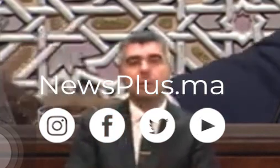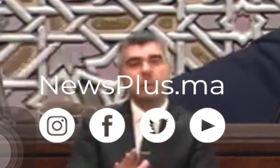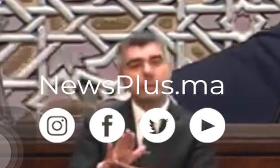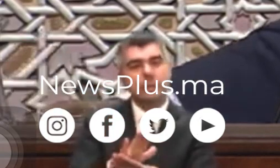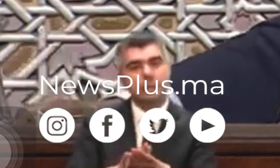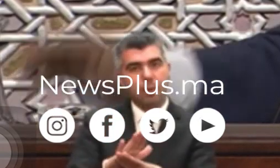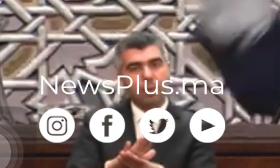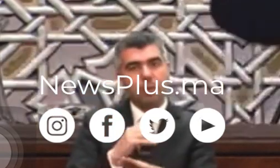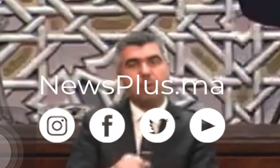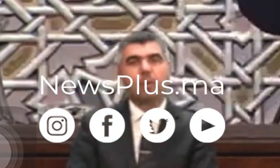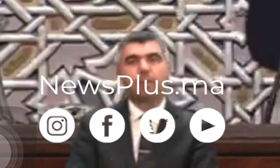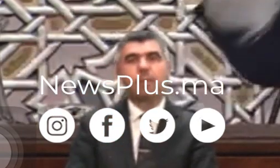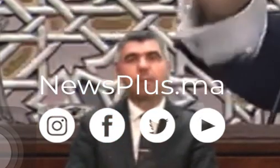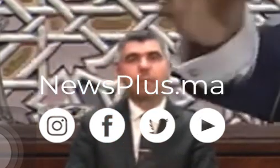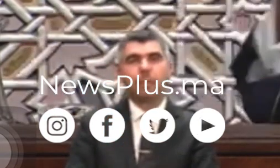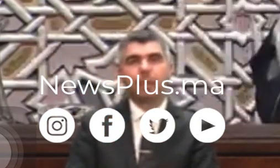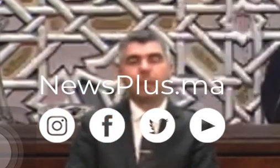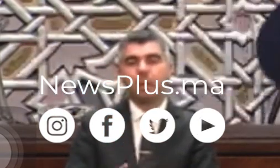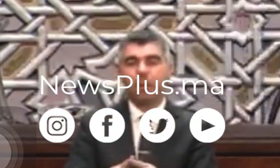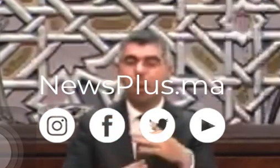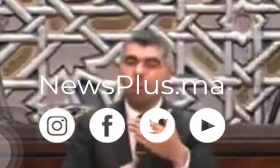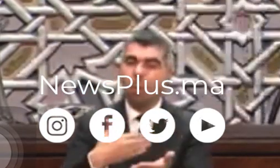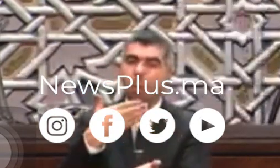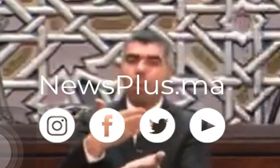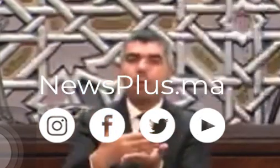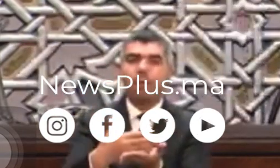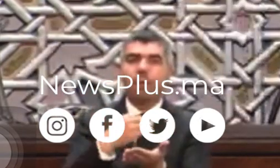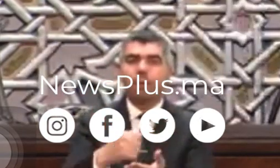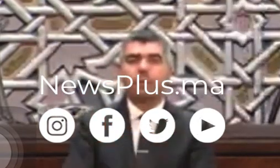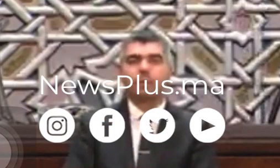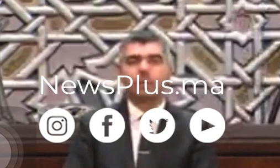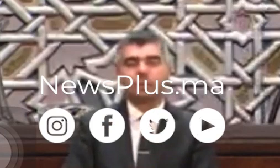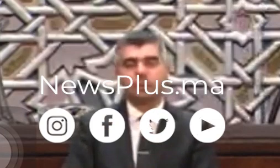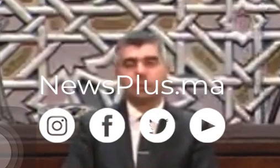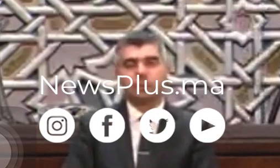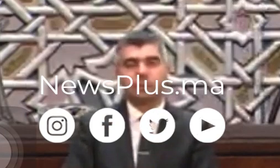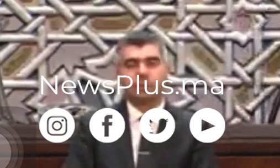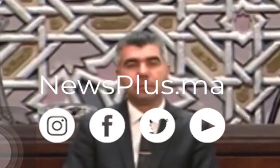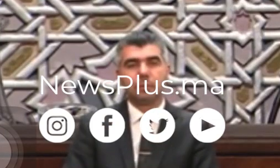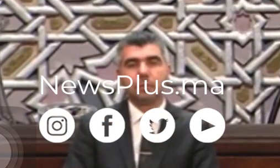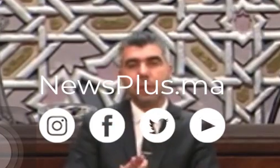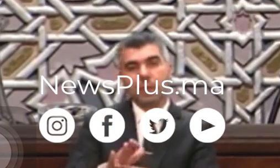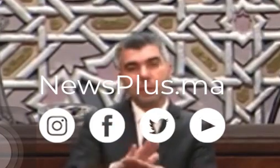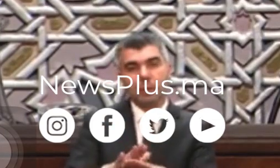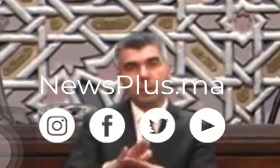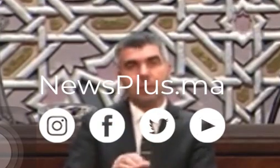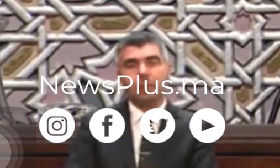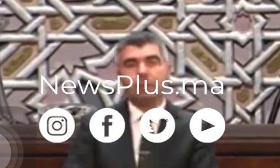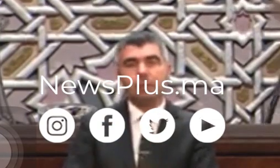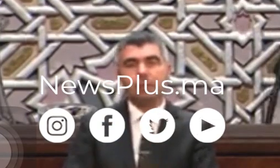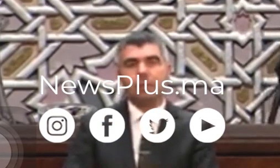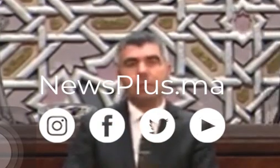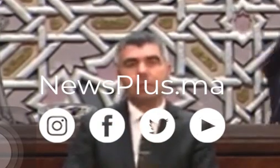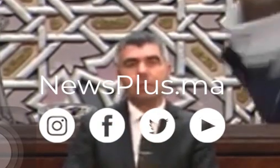لا الى سمحتوا رجاء، لا غادي نطر قطعك، غادي نطر قطعك، غادي نطر قطعك. لا الا سمحتوا رجاء، شوف لا الا